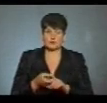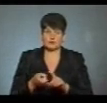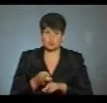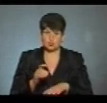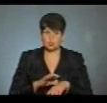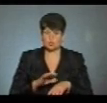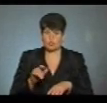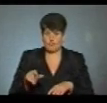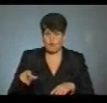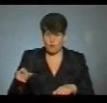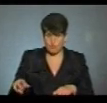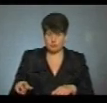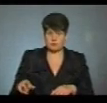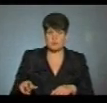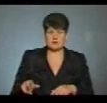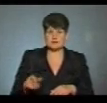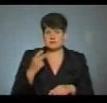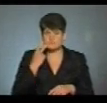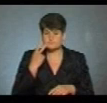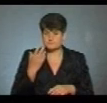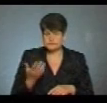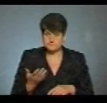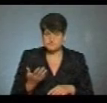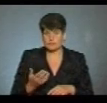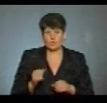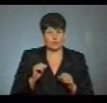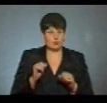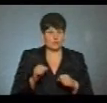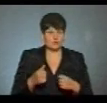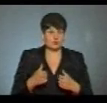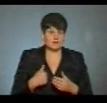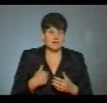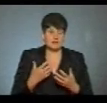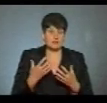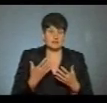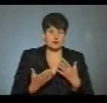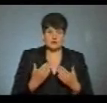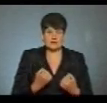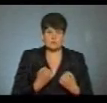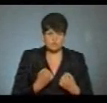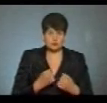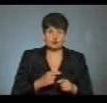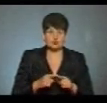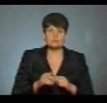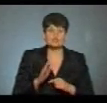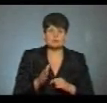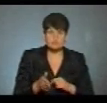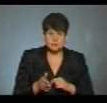хворими регулярно в силу своєї спеціальності, то швидше все, я, якщо ще не імунний, то скоро я таким